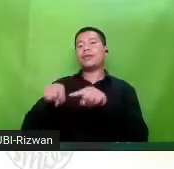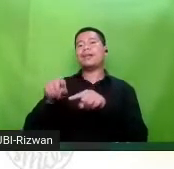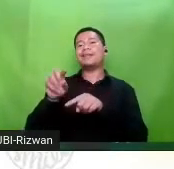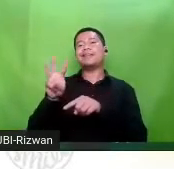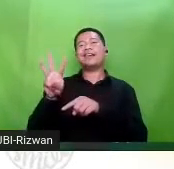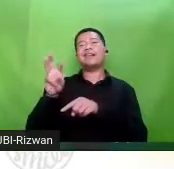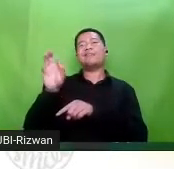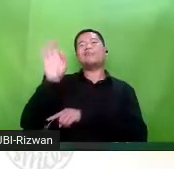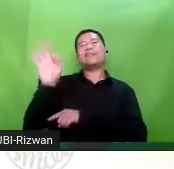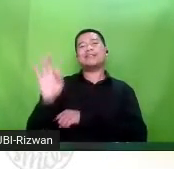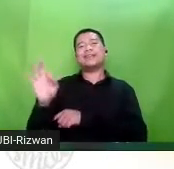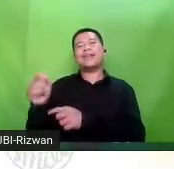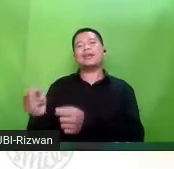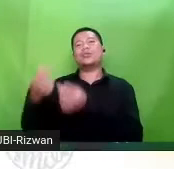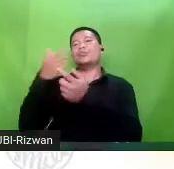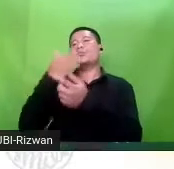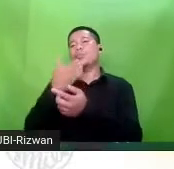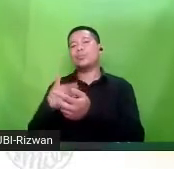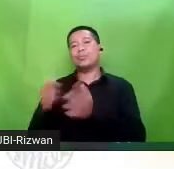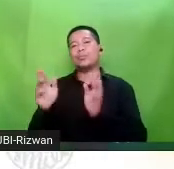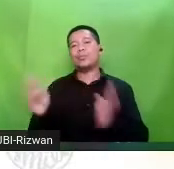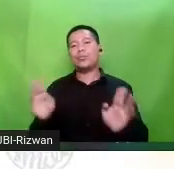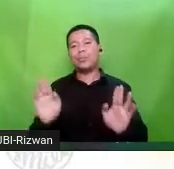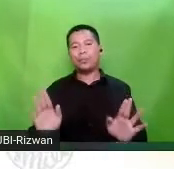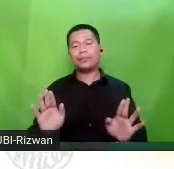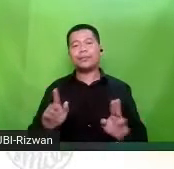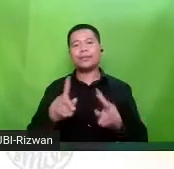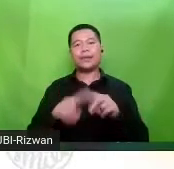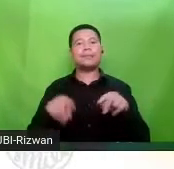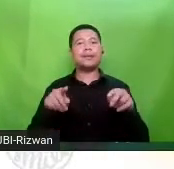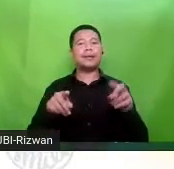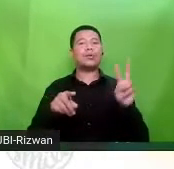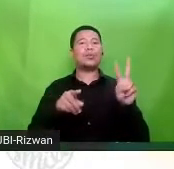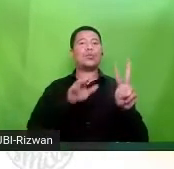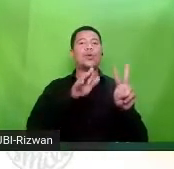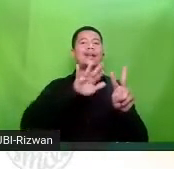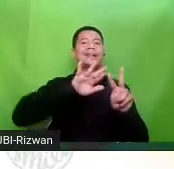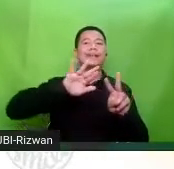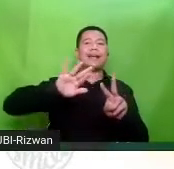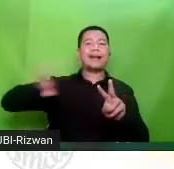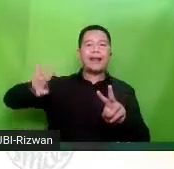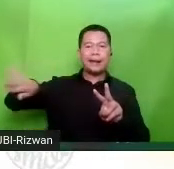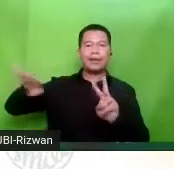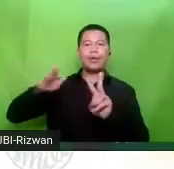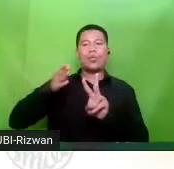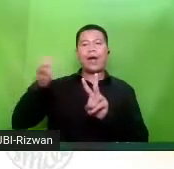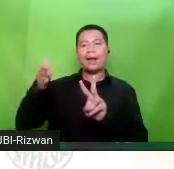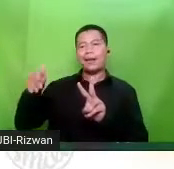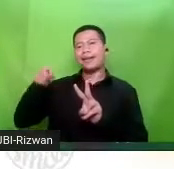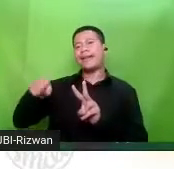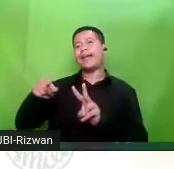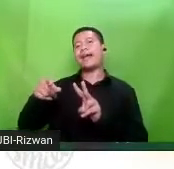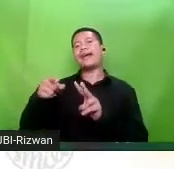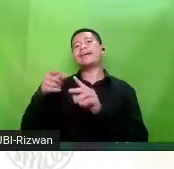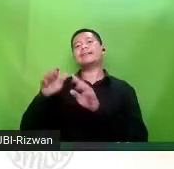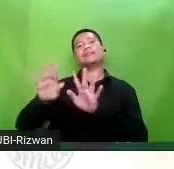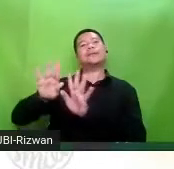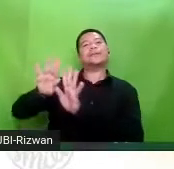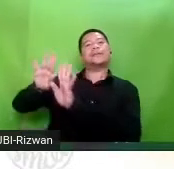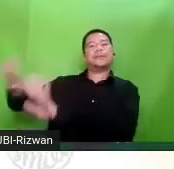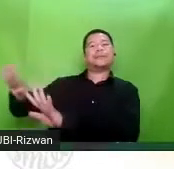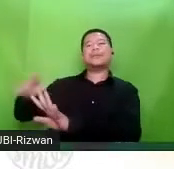yang sebelah kanan, dua sebelah kanan itu hal-hal yang mau kita hindari ya, karena pada bentuk yang tidak